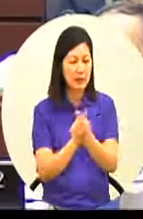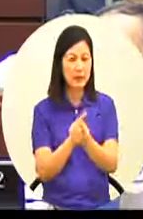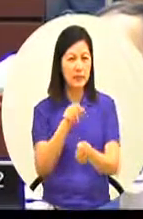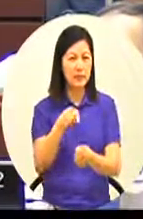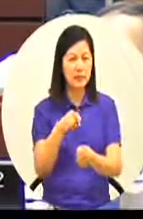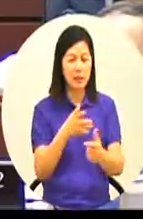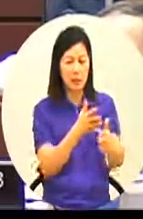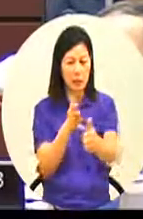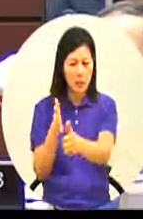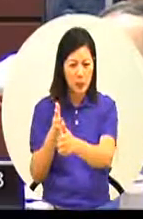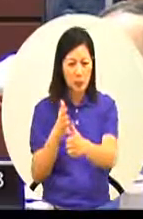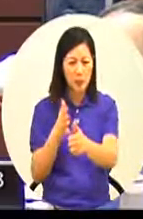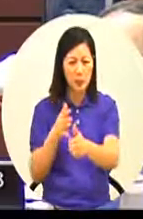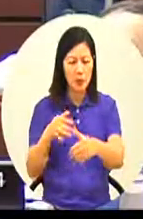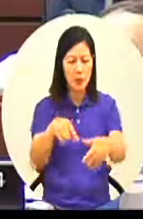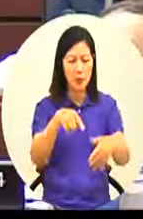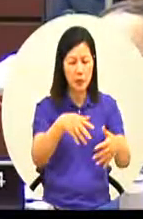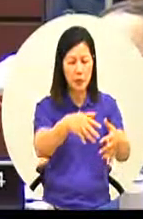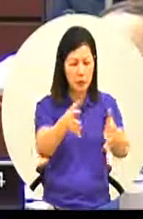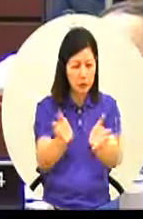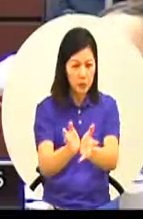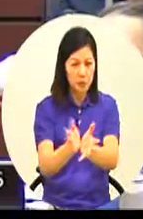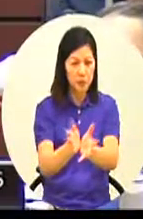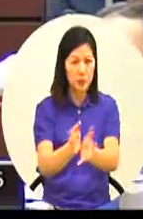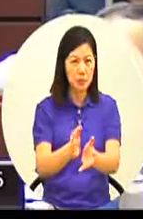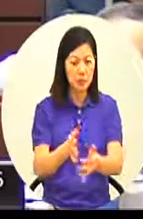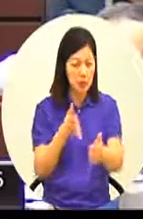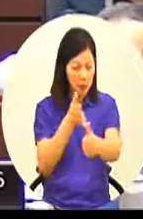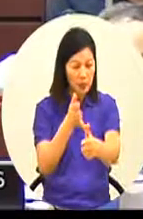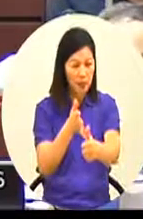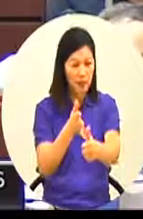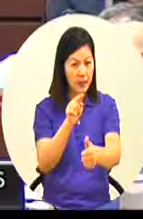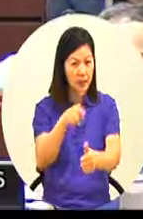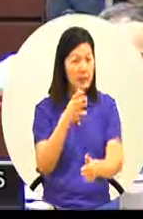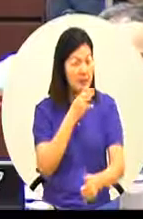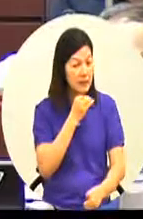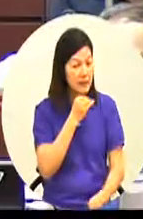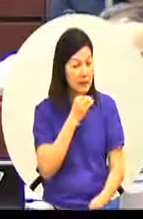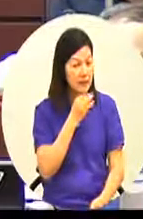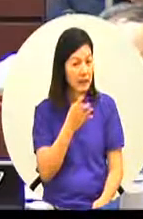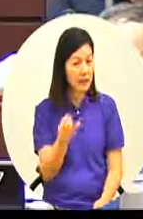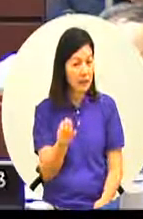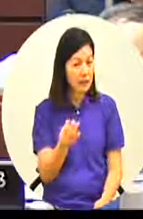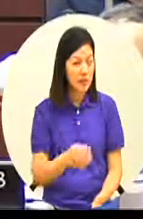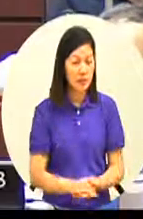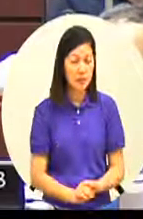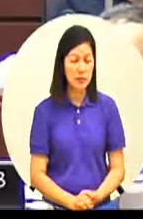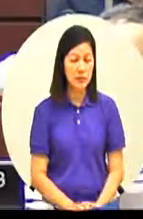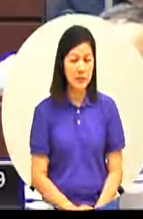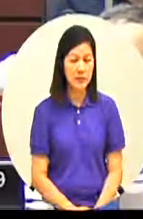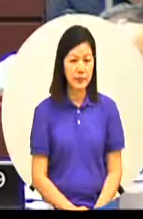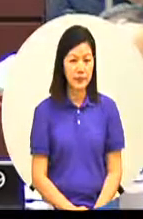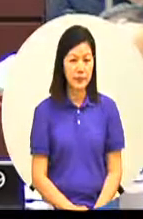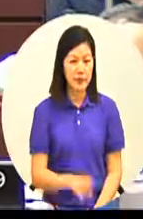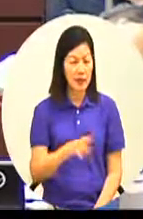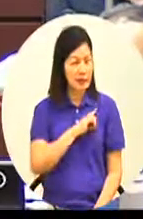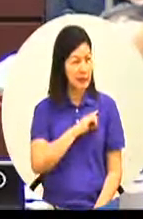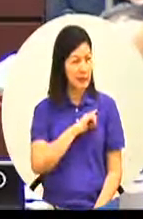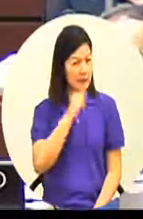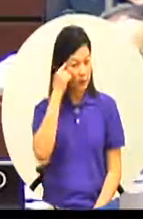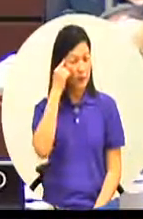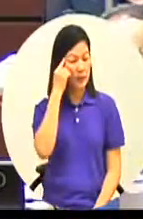调查的这个群组哈，我们有问啊，比如说你的年龄啊，或者是你自认为属于哪